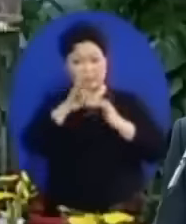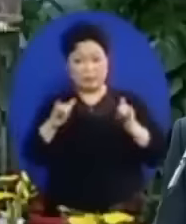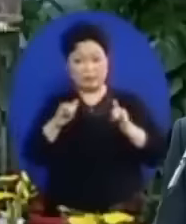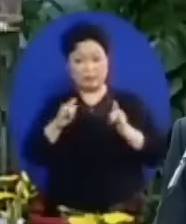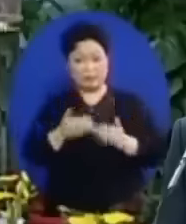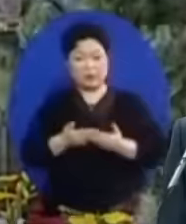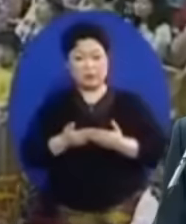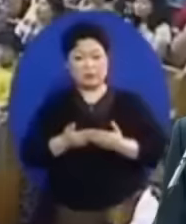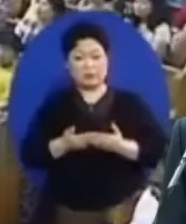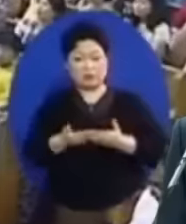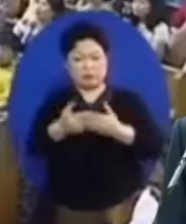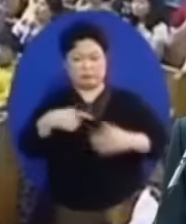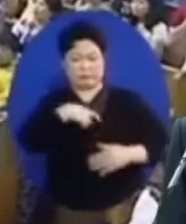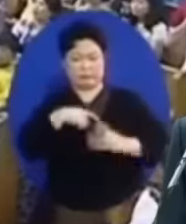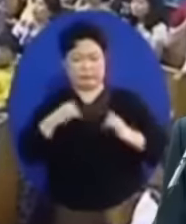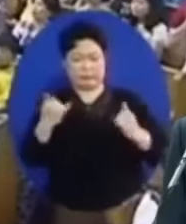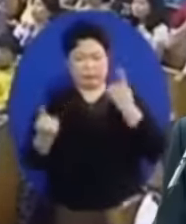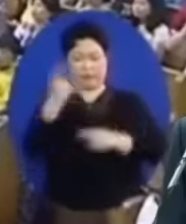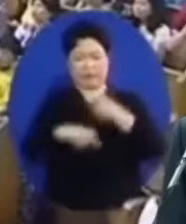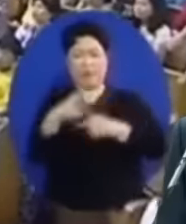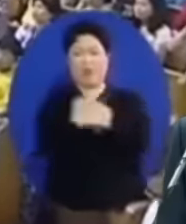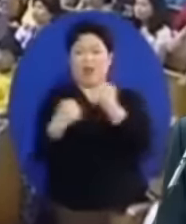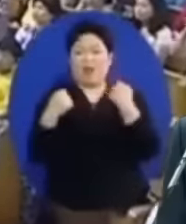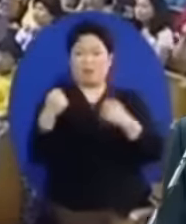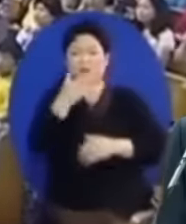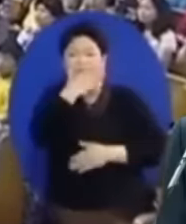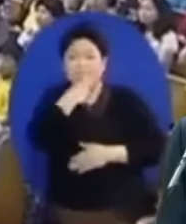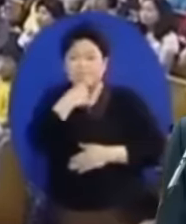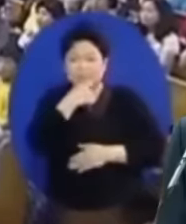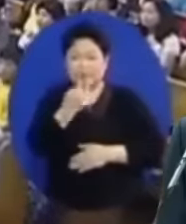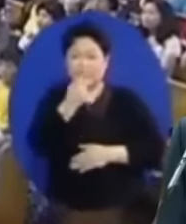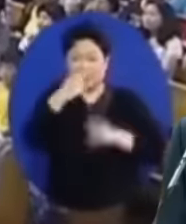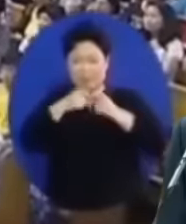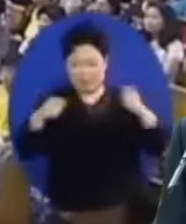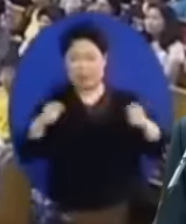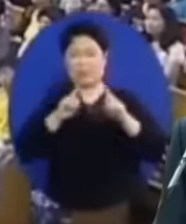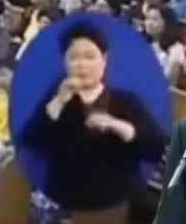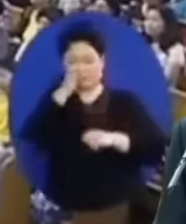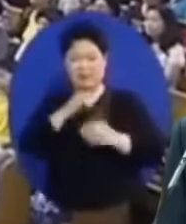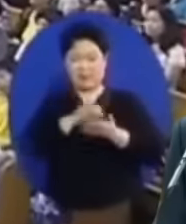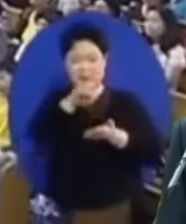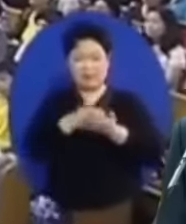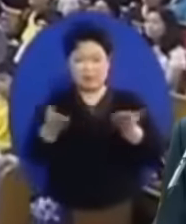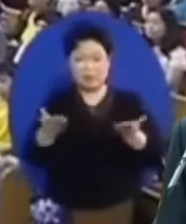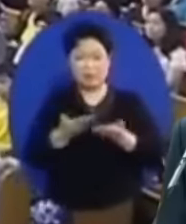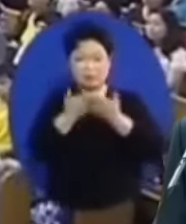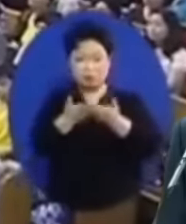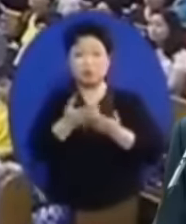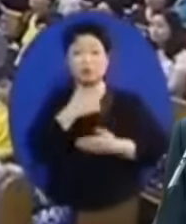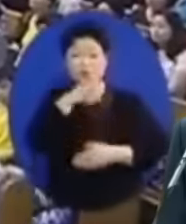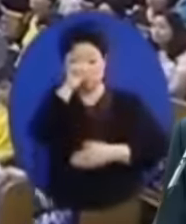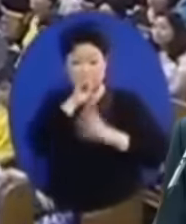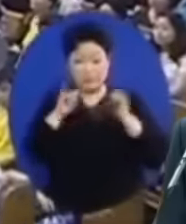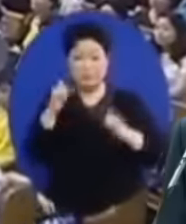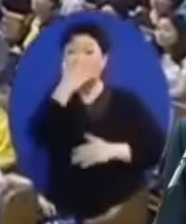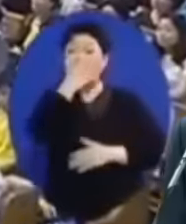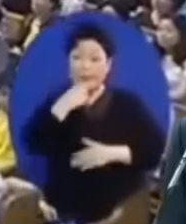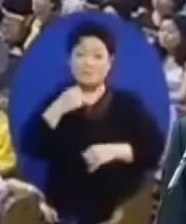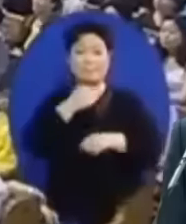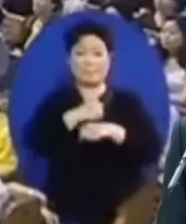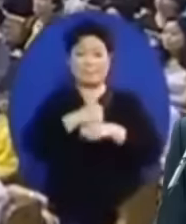않은 사람들보다 더 건강하고 행복하며 장수한다고 말하는 것입니다. 나누어 주기를 좋아하는 사람이